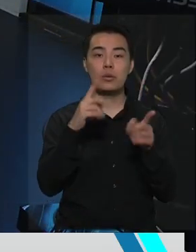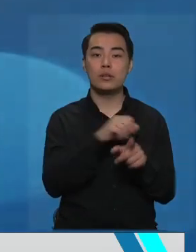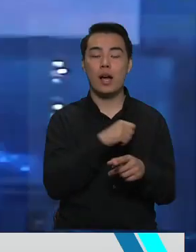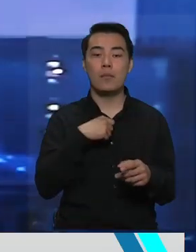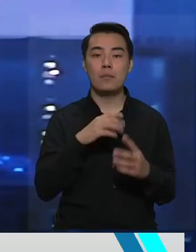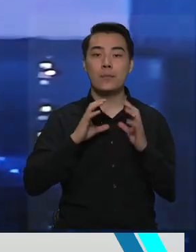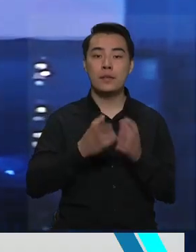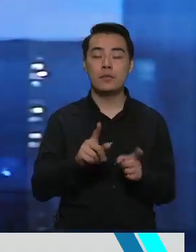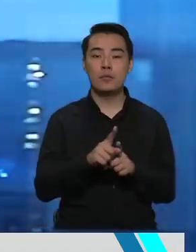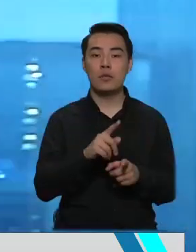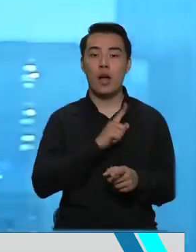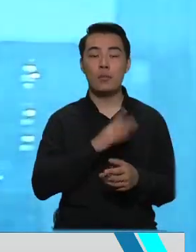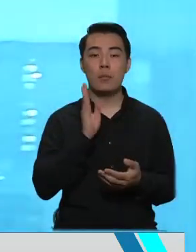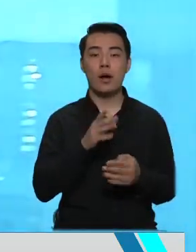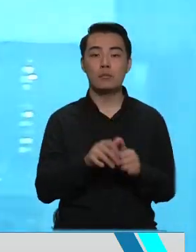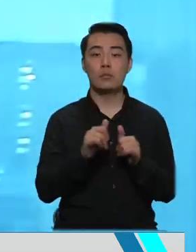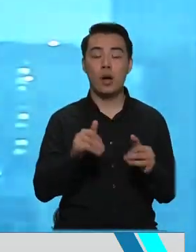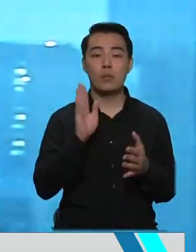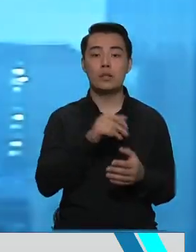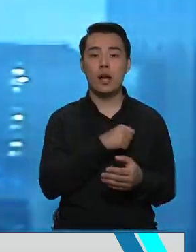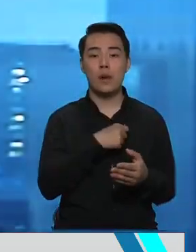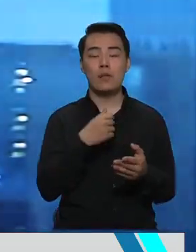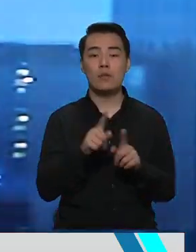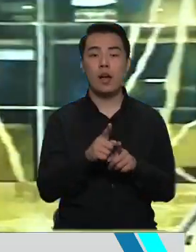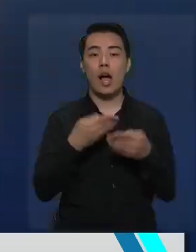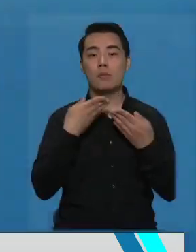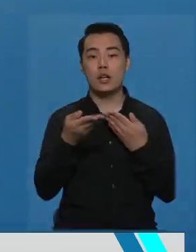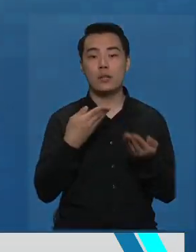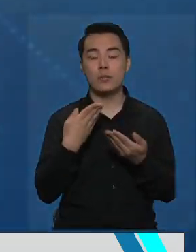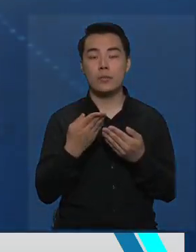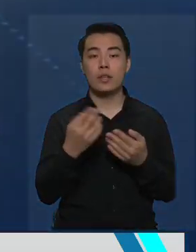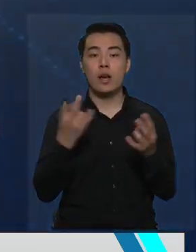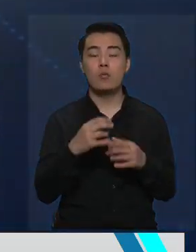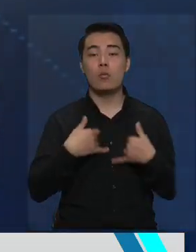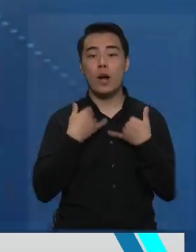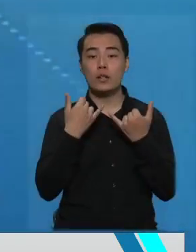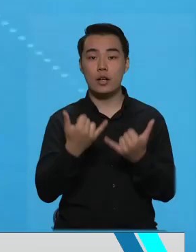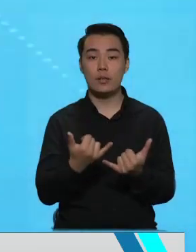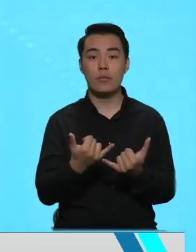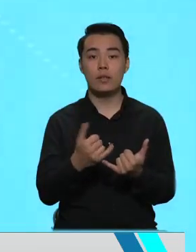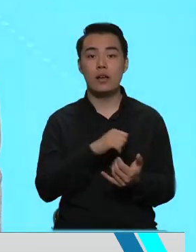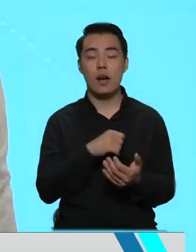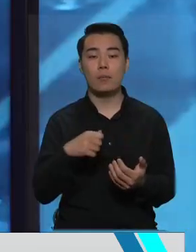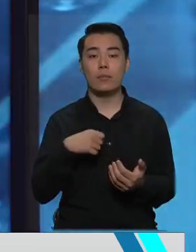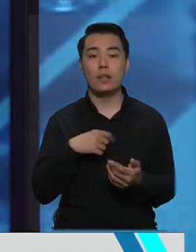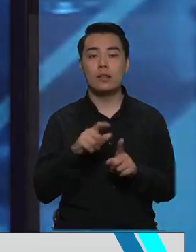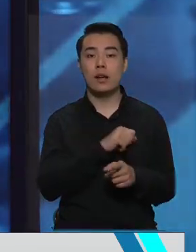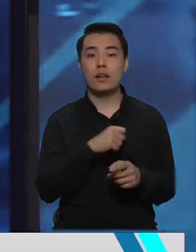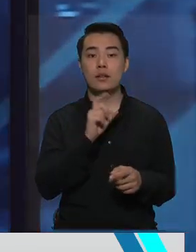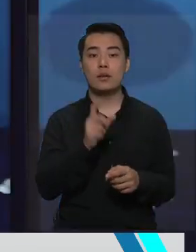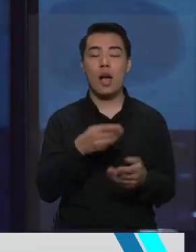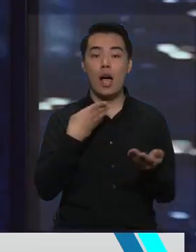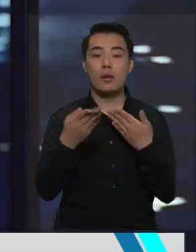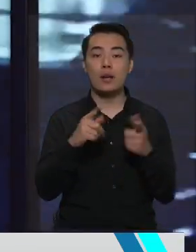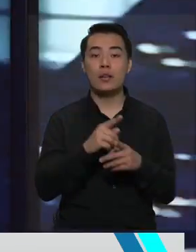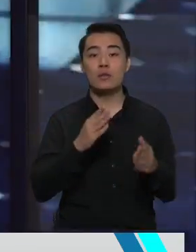во всем мире продаем культуру такого общения то есть должно быть уважение по сути клиент общаешься с